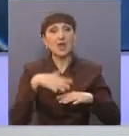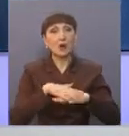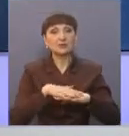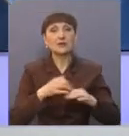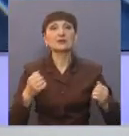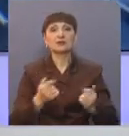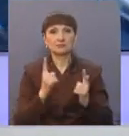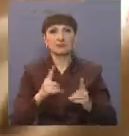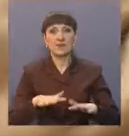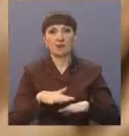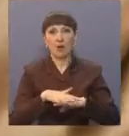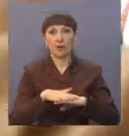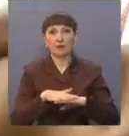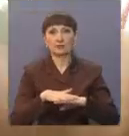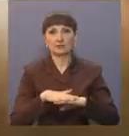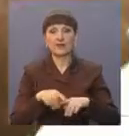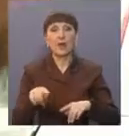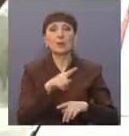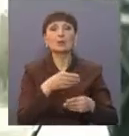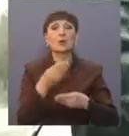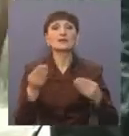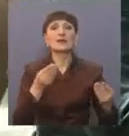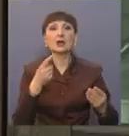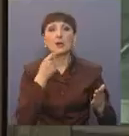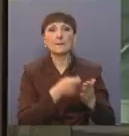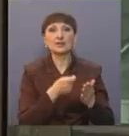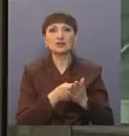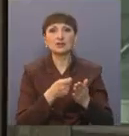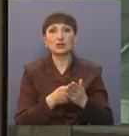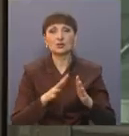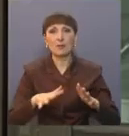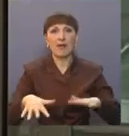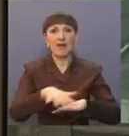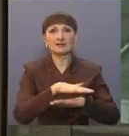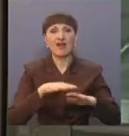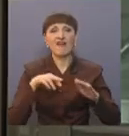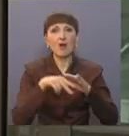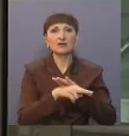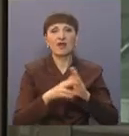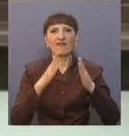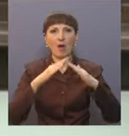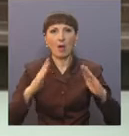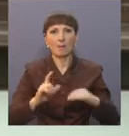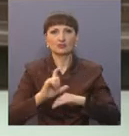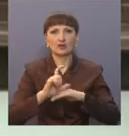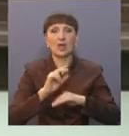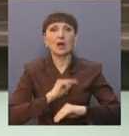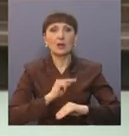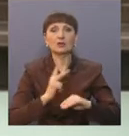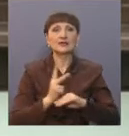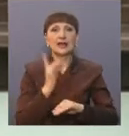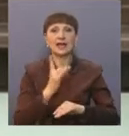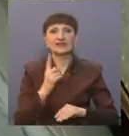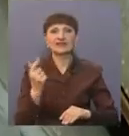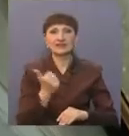поддержал местный акимат. Пункт по раздаче пищи установлен в людном месте у входа в мечеть. Работает он 3 раза в неделю, в